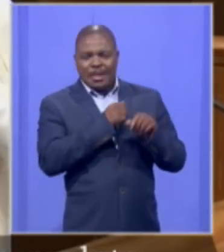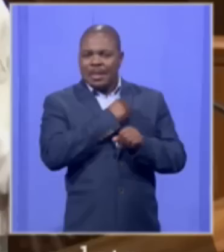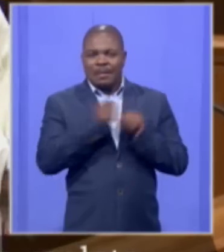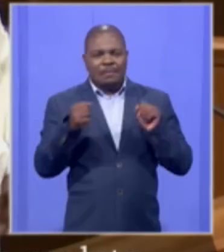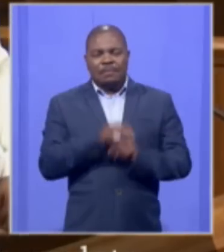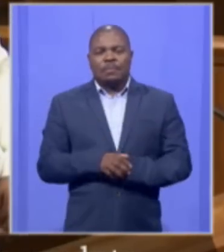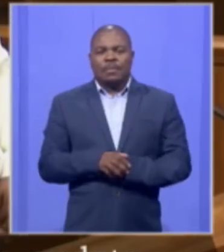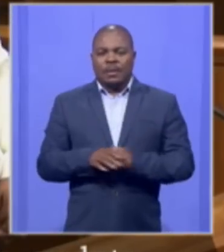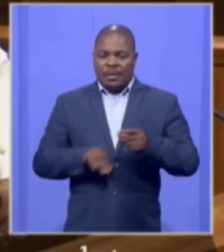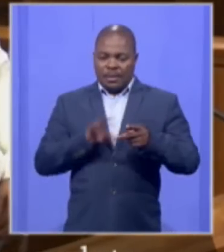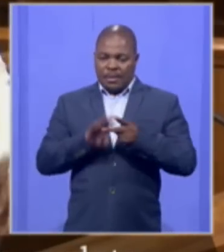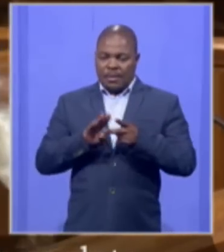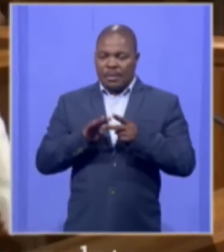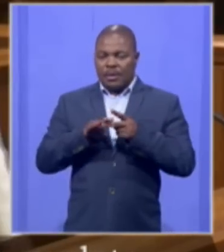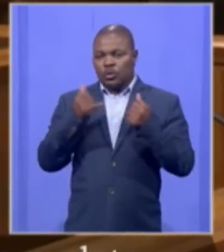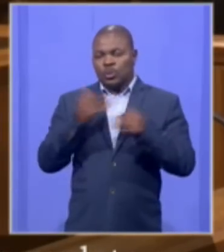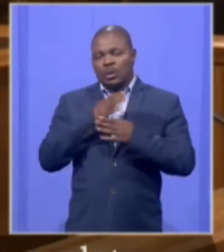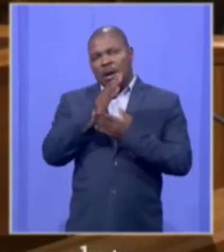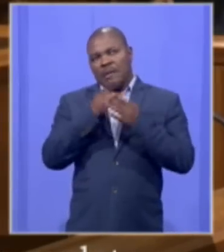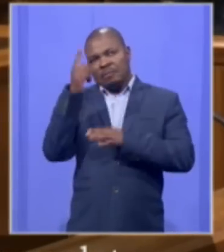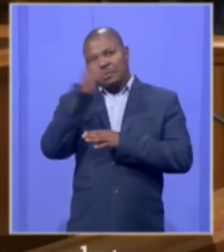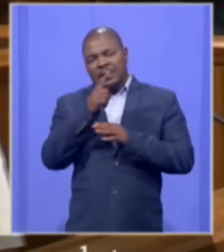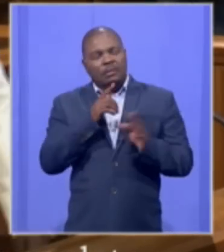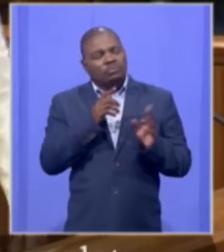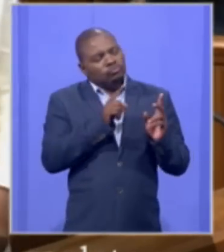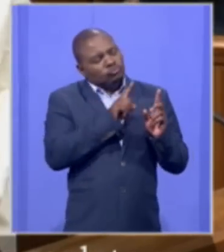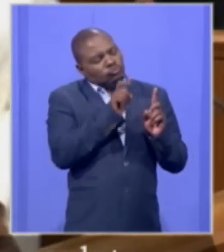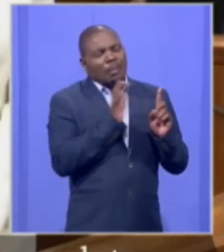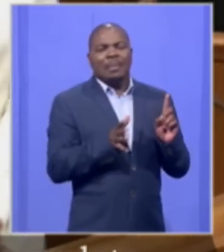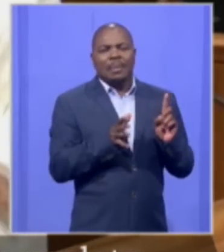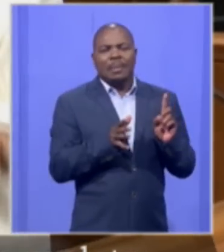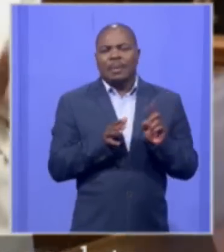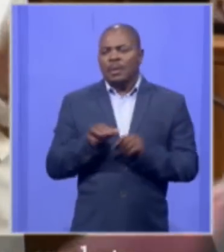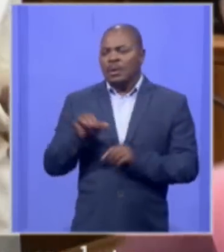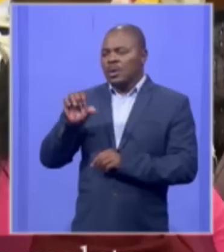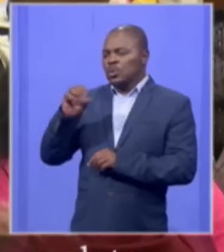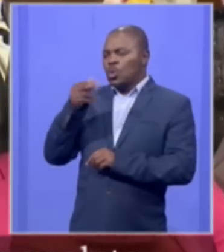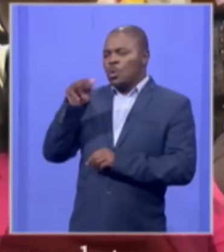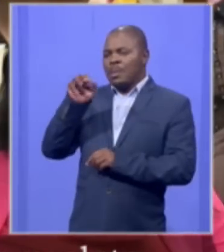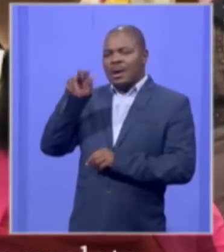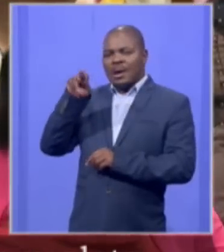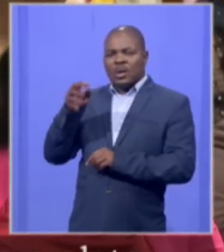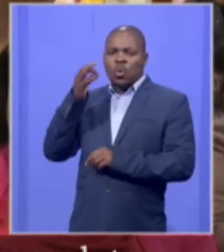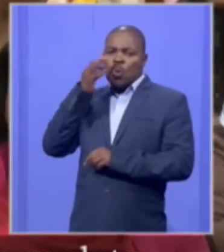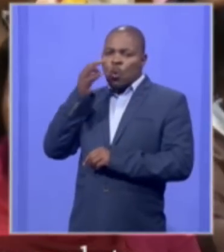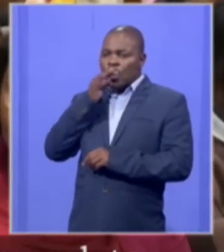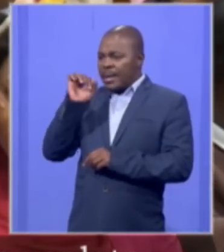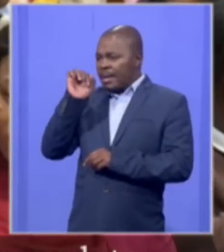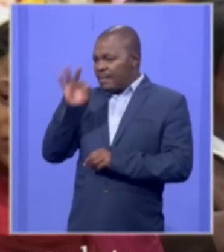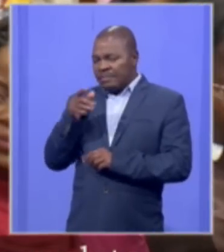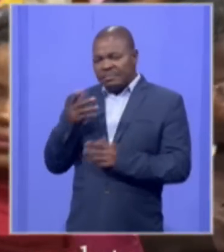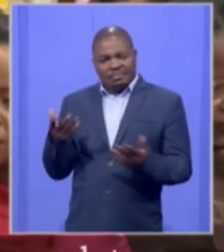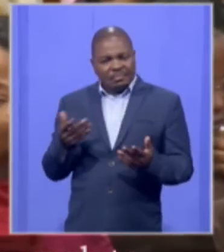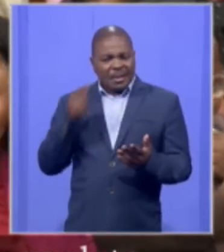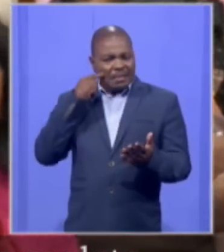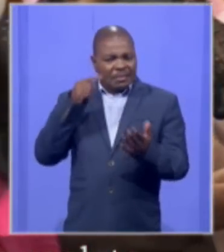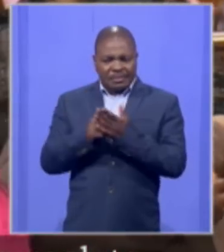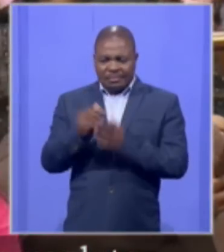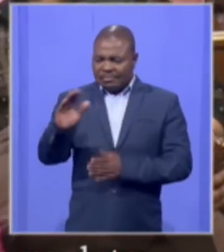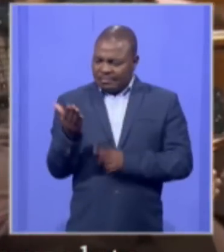Mmušo o šomišitše seripa sa letšatši fela go gadika Omotoso. Schoeman o boletše gore ge e be a se a fitlhelela sephetho sa gore bohlatsi bjo bo filego